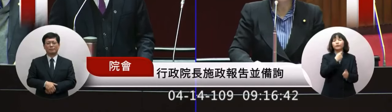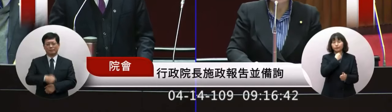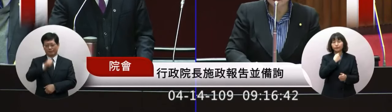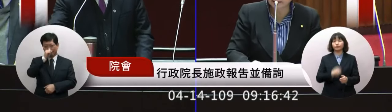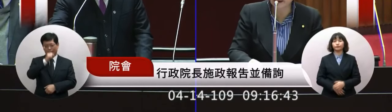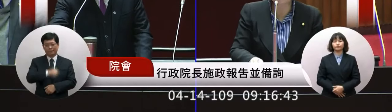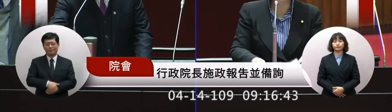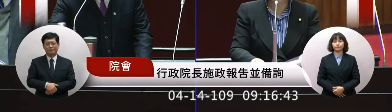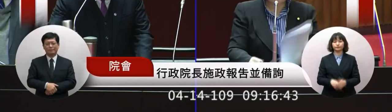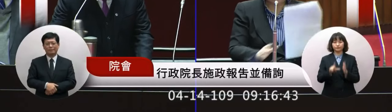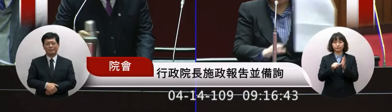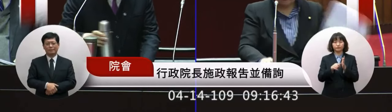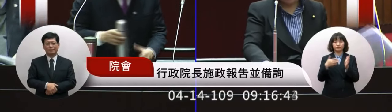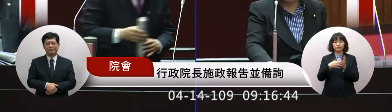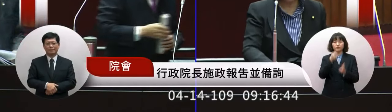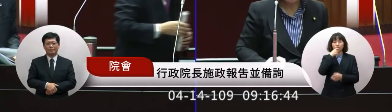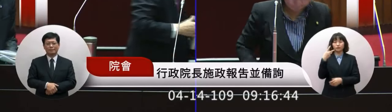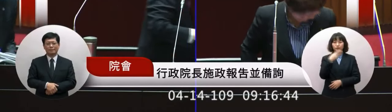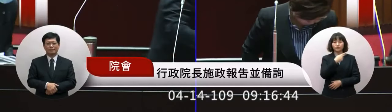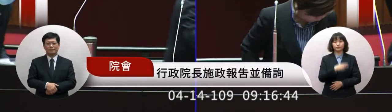好。